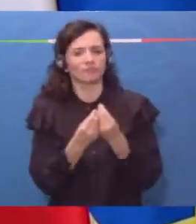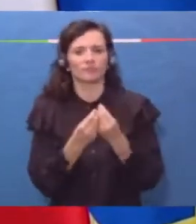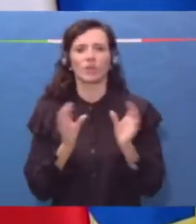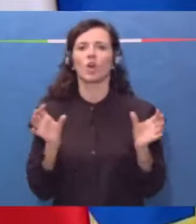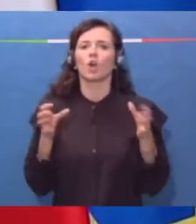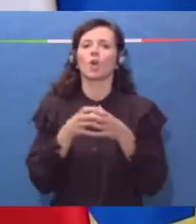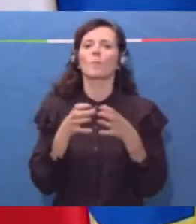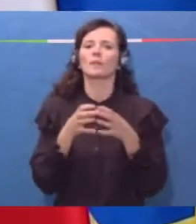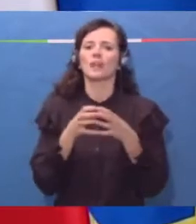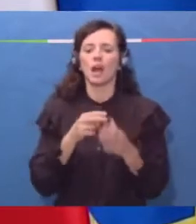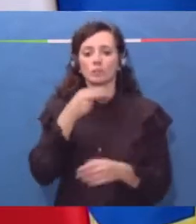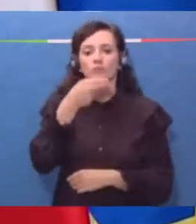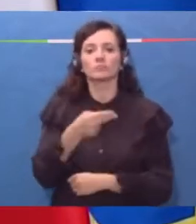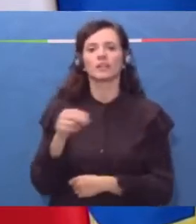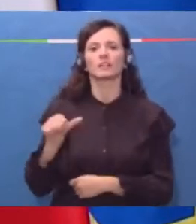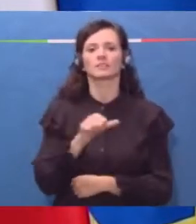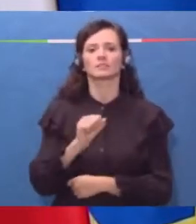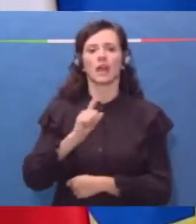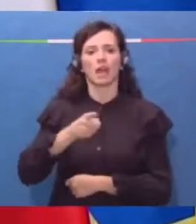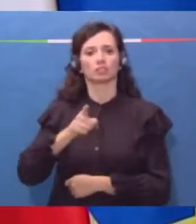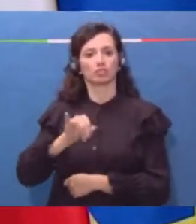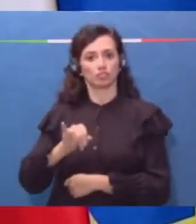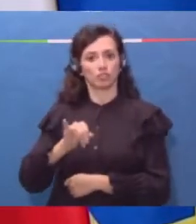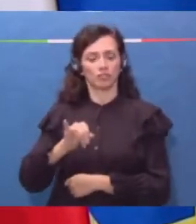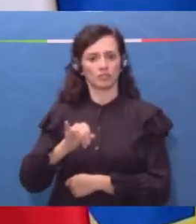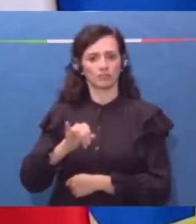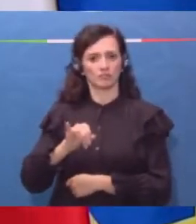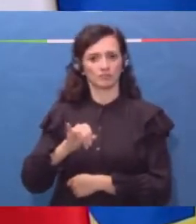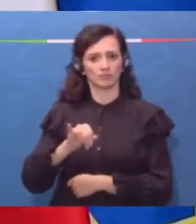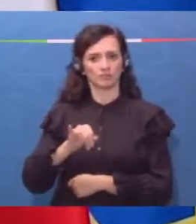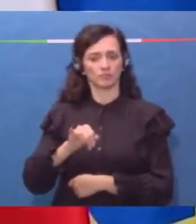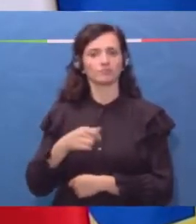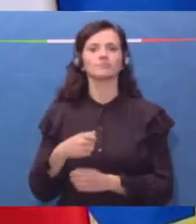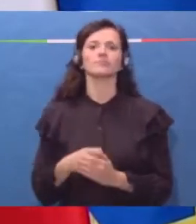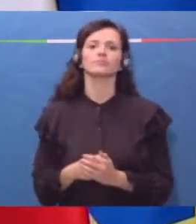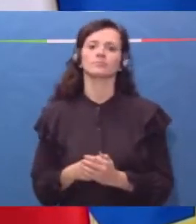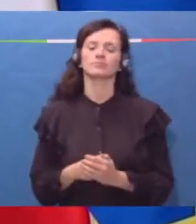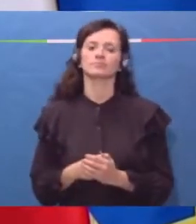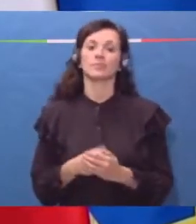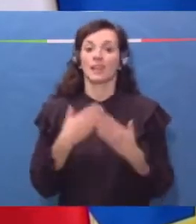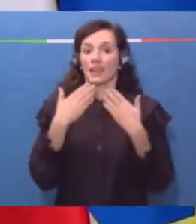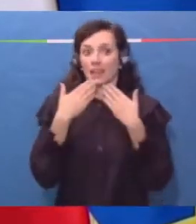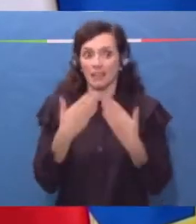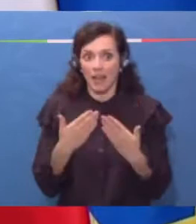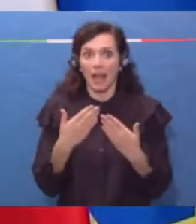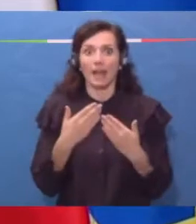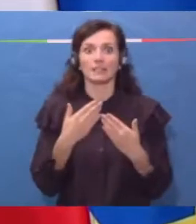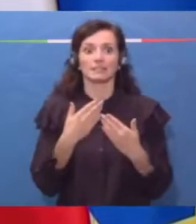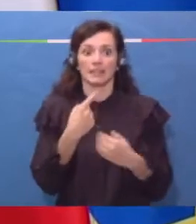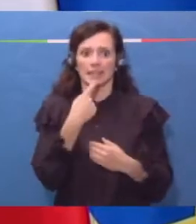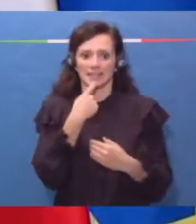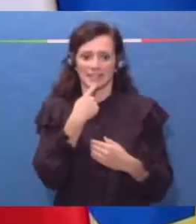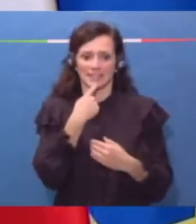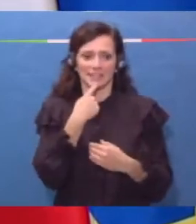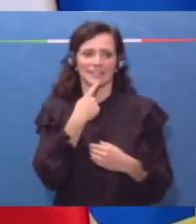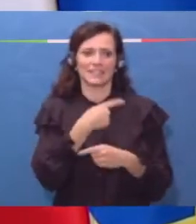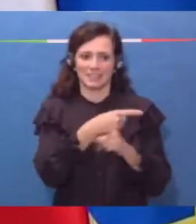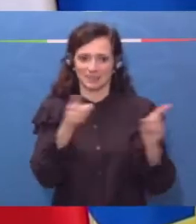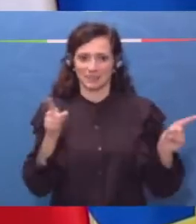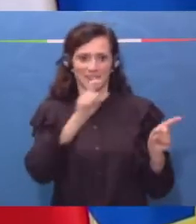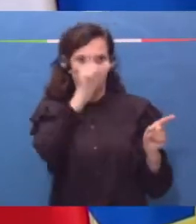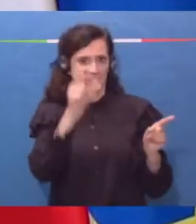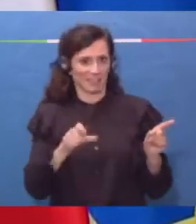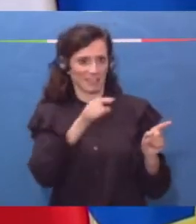dei saggi. E ringrazio coloro che da entrambi i versanti delle Alpi hanno